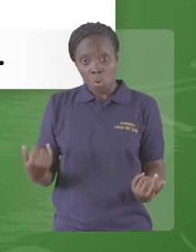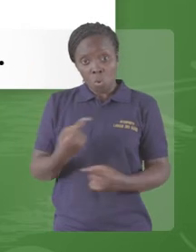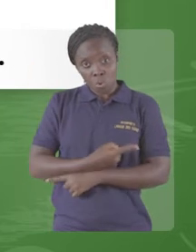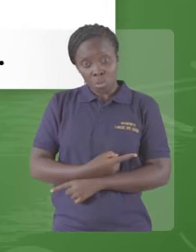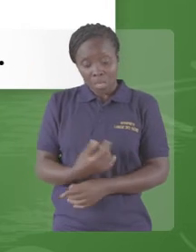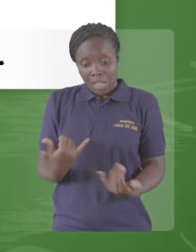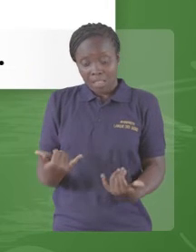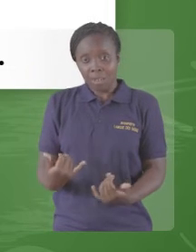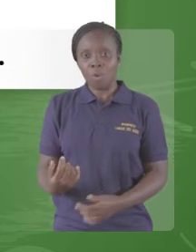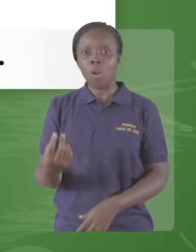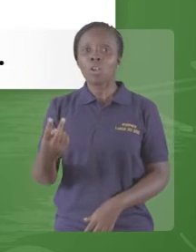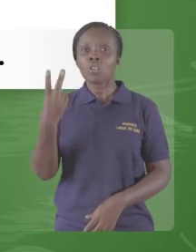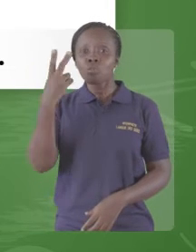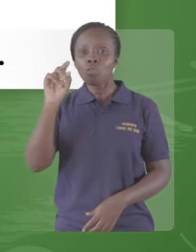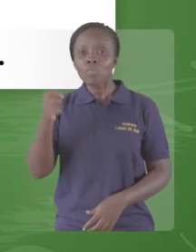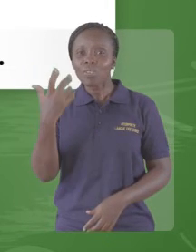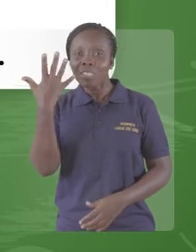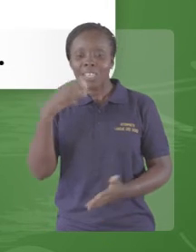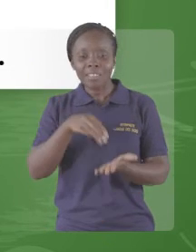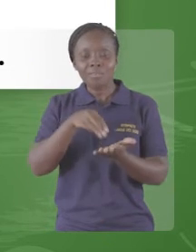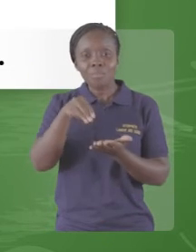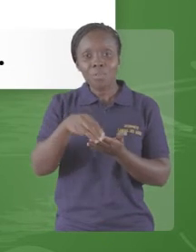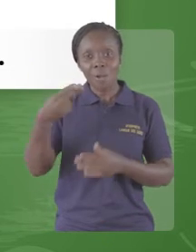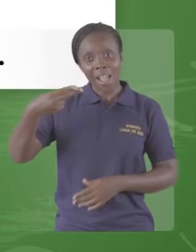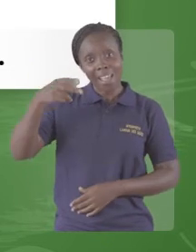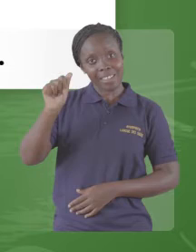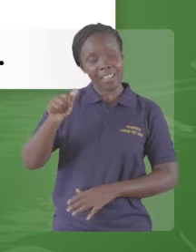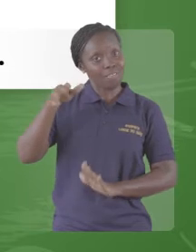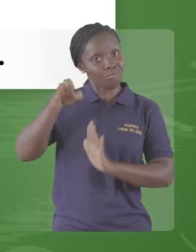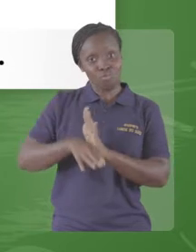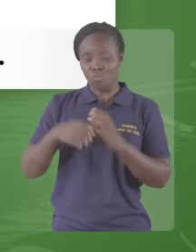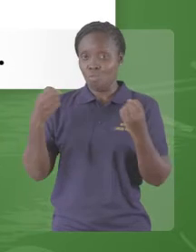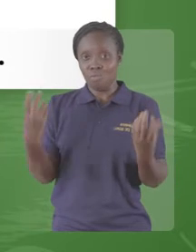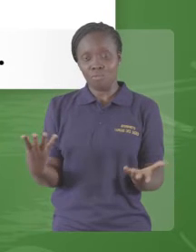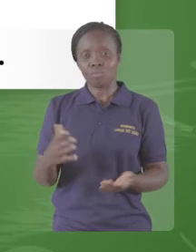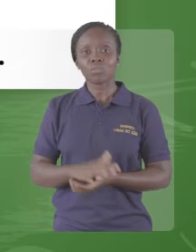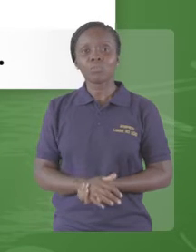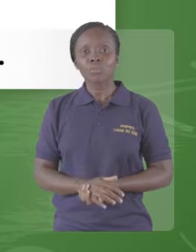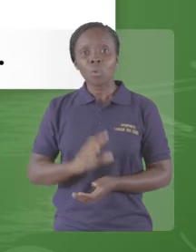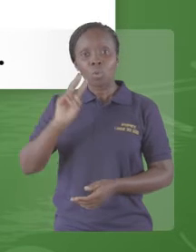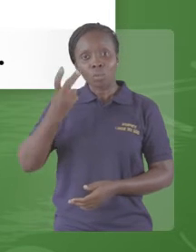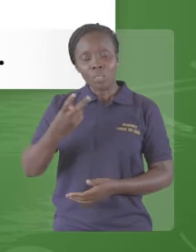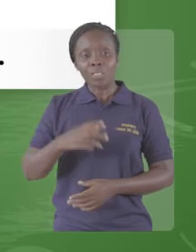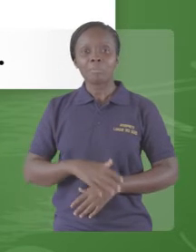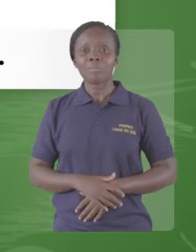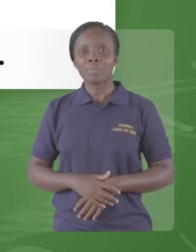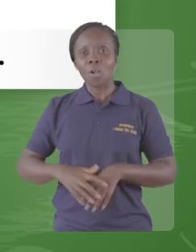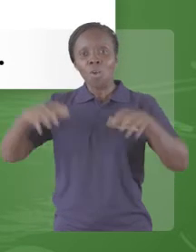à 2,5 millions d'hectares. On a aussi la rareté de la